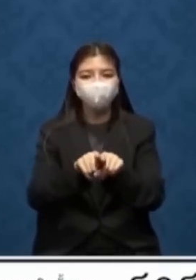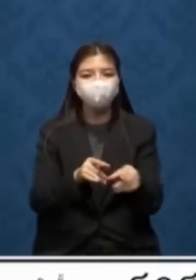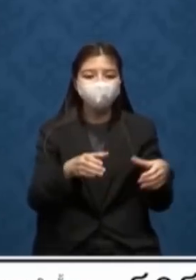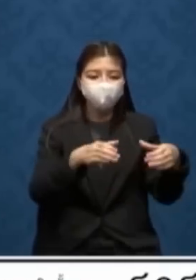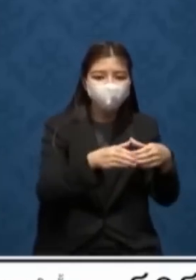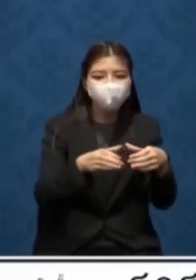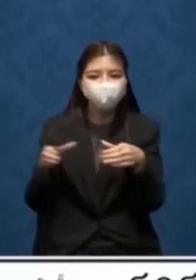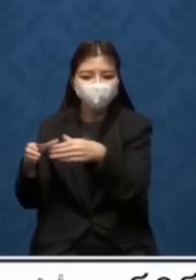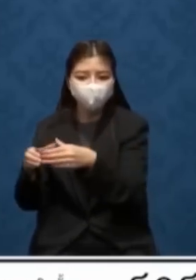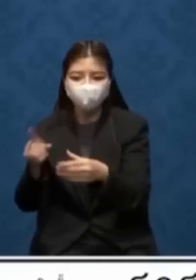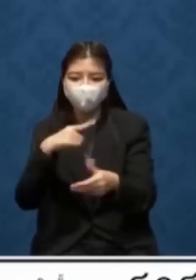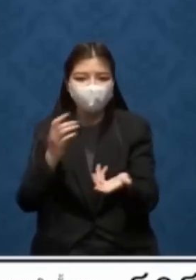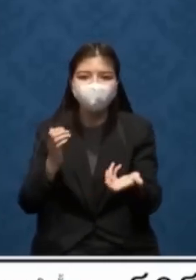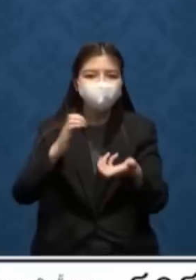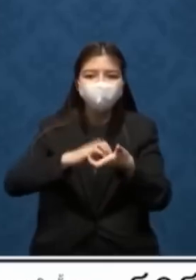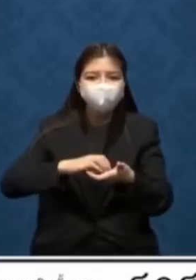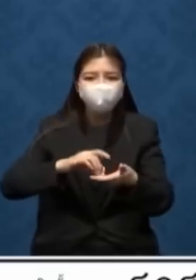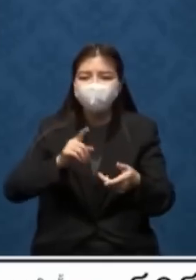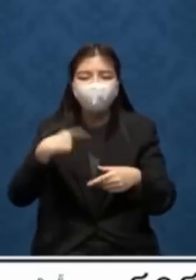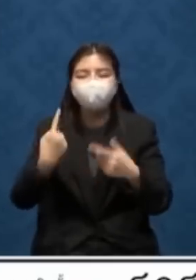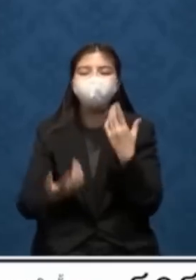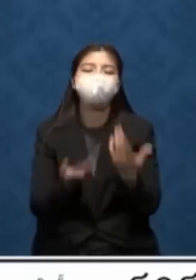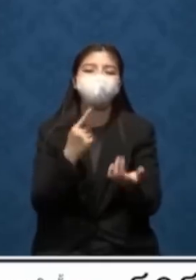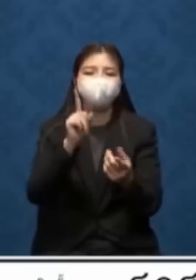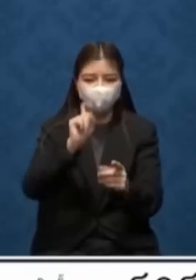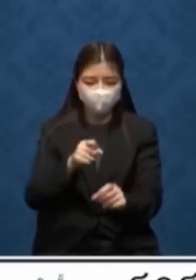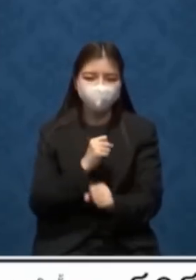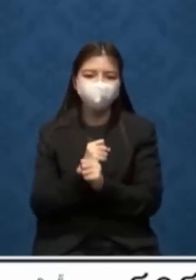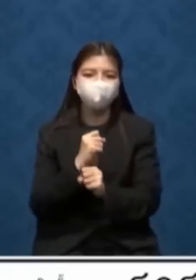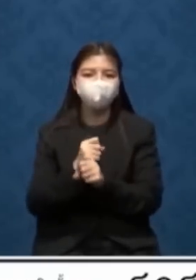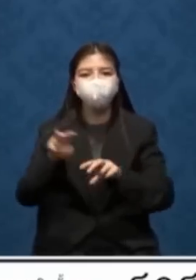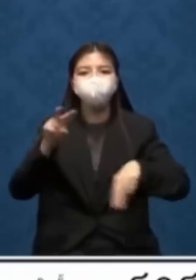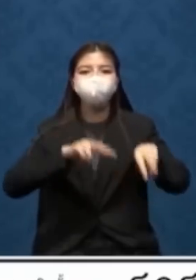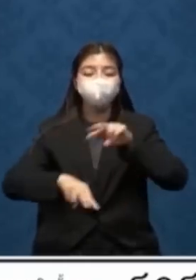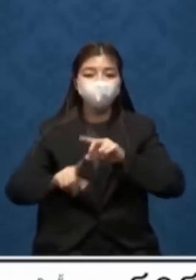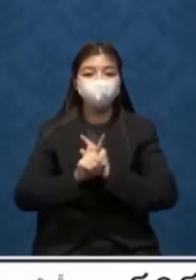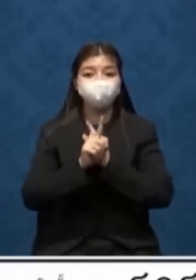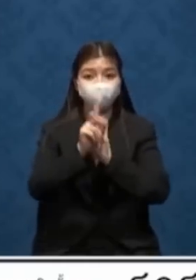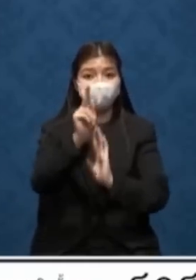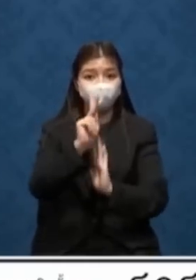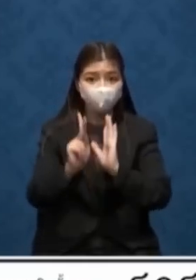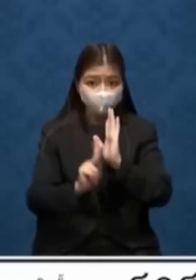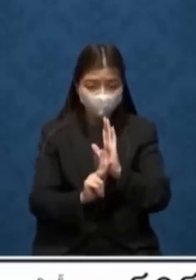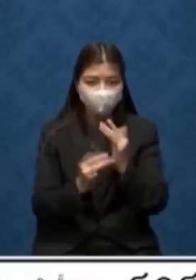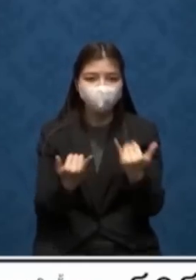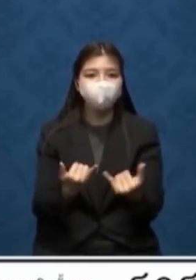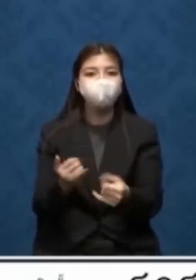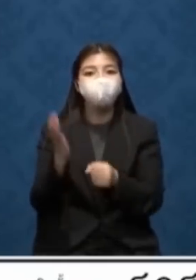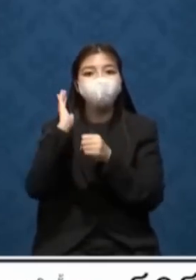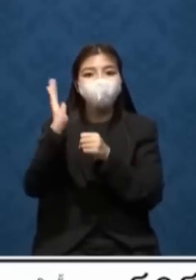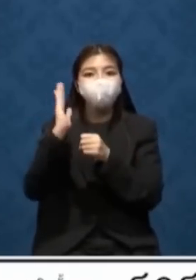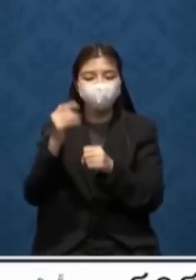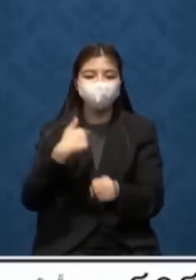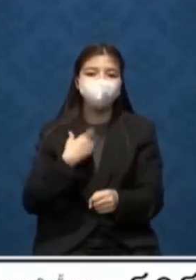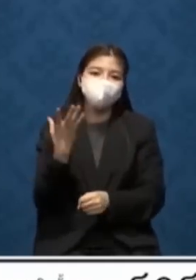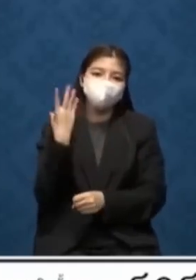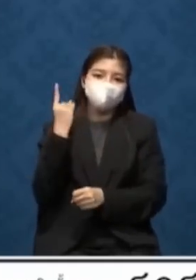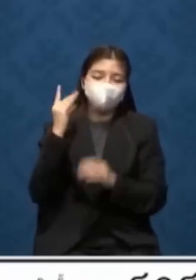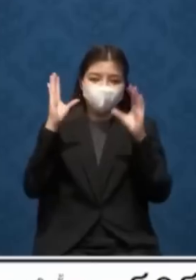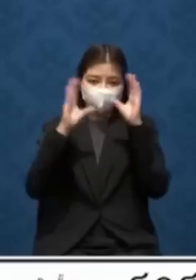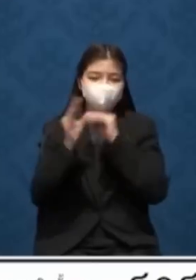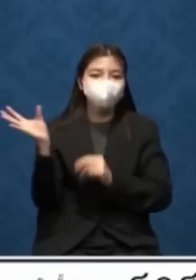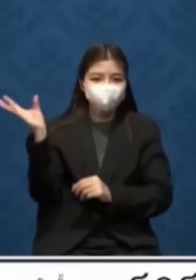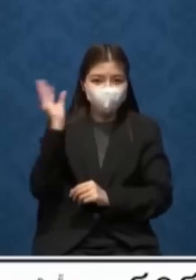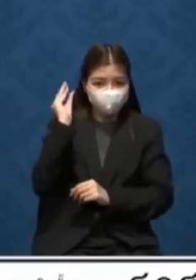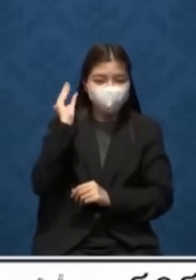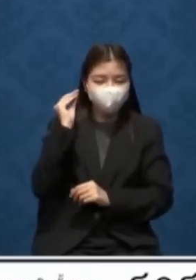ไปดำเนินการตรวจสอบไปนะครับรัฐบาลเองก็สั่งดำเนินการเต็มที่แล้วที่ท่านอภิปรายมาเนี่ยผมฟังเป็นซีรีส์เมื่อคืนก็ฟังอยู่นะครับ